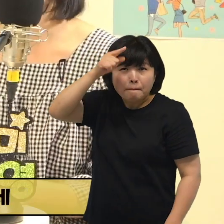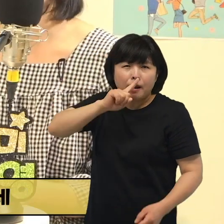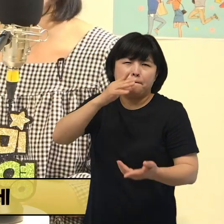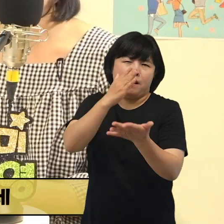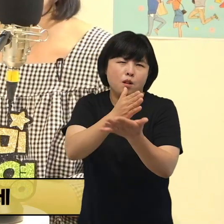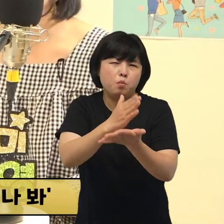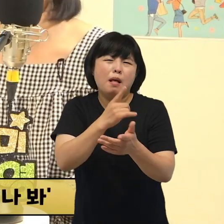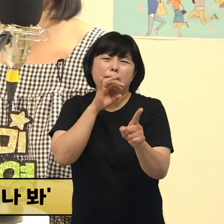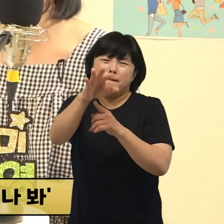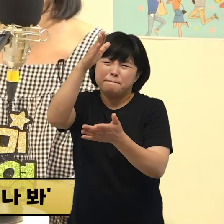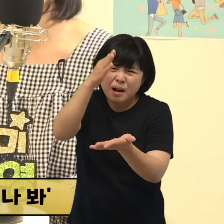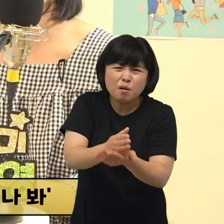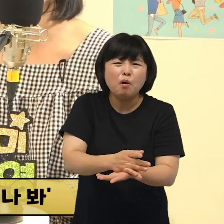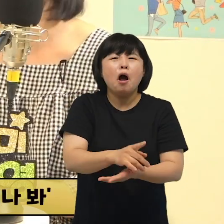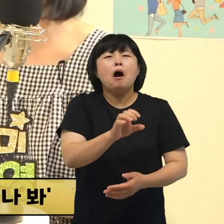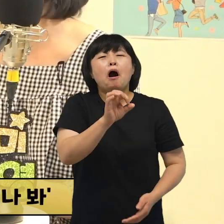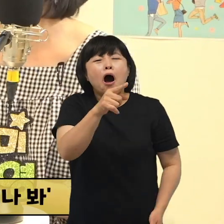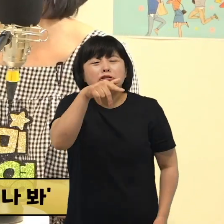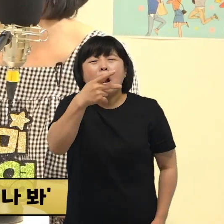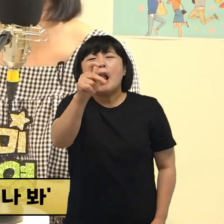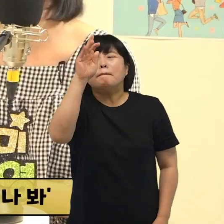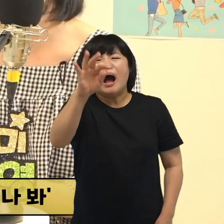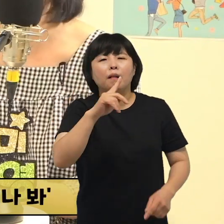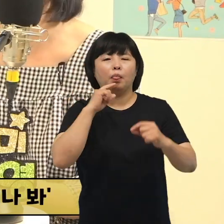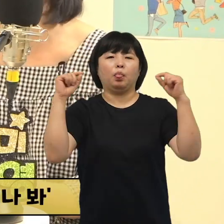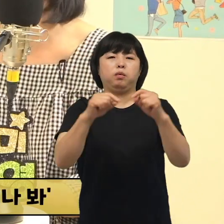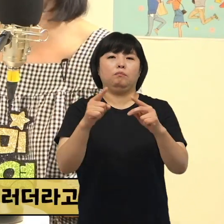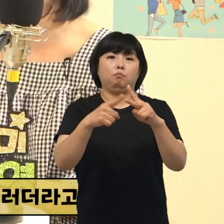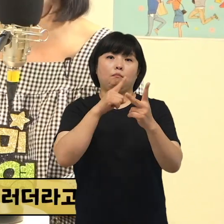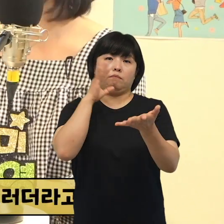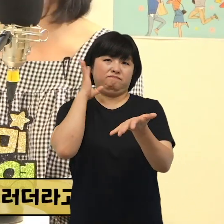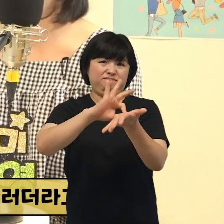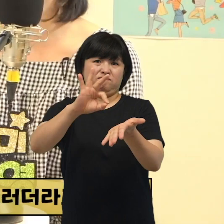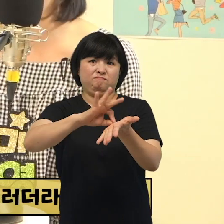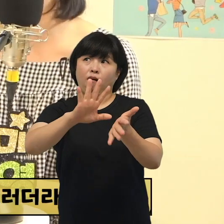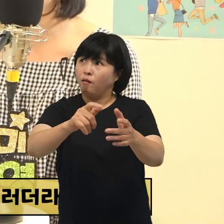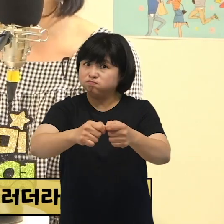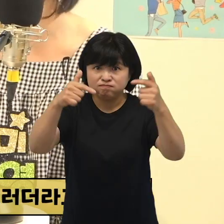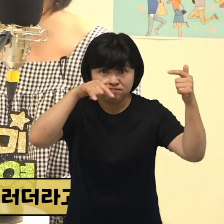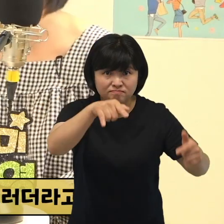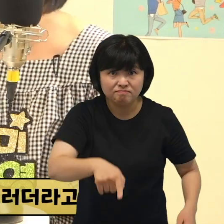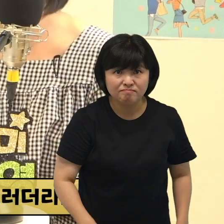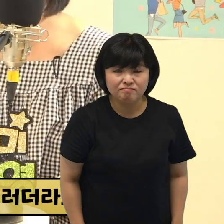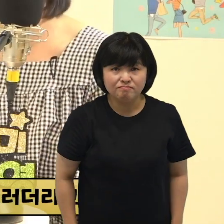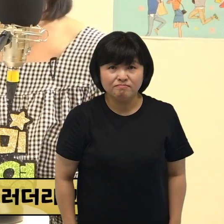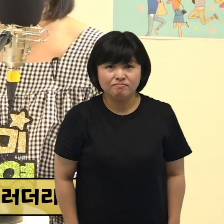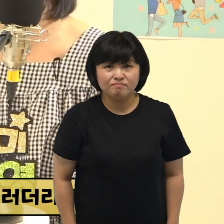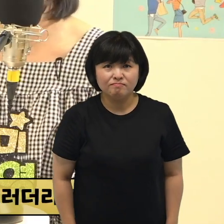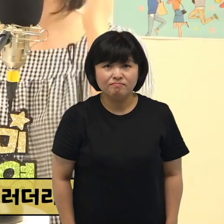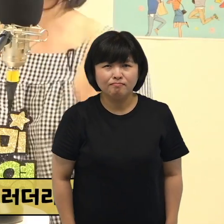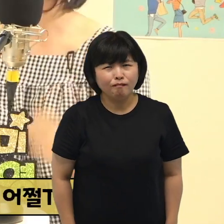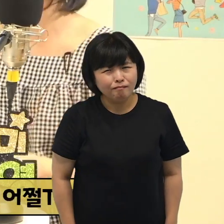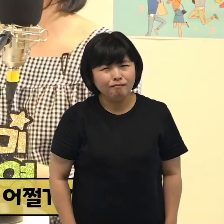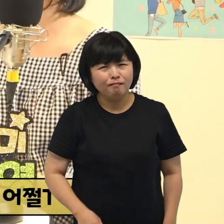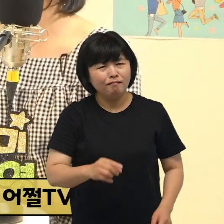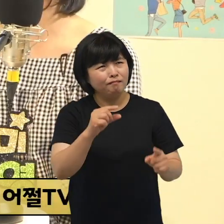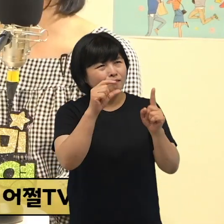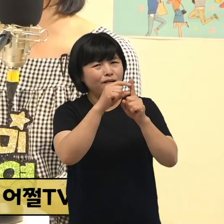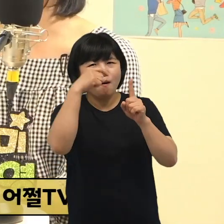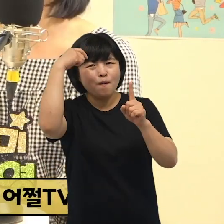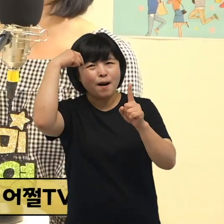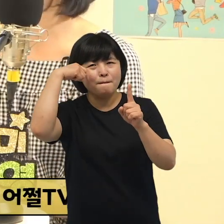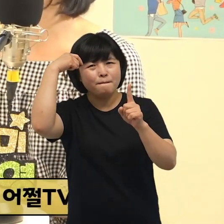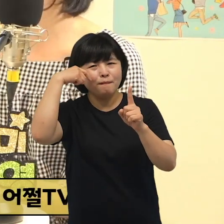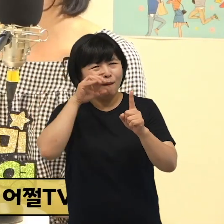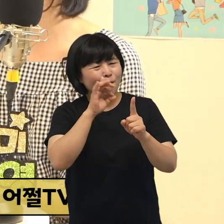말하지 말고 우리한테 잔소리 하지 말고 어쩔 TV나 봐. 이런 식으로 생겨나게 된 의미였구나. 말이라고 그러더라고요. 이 말은